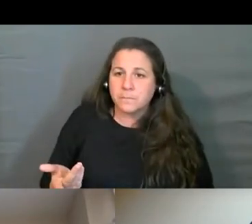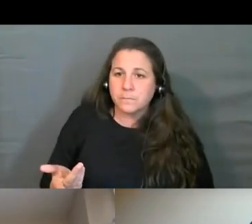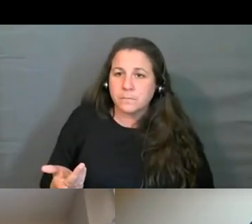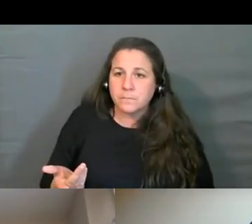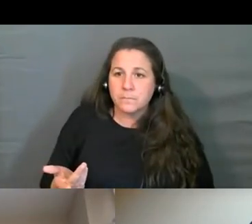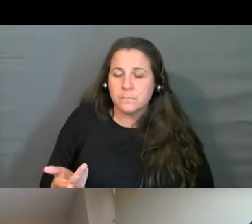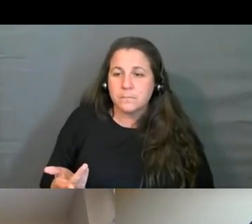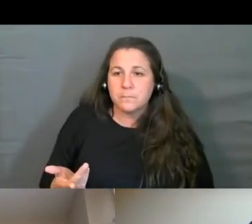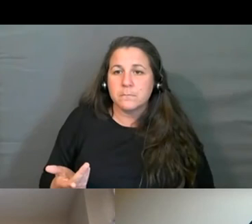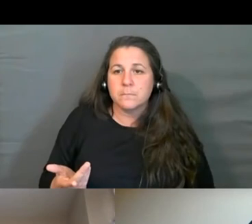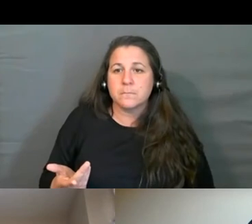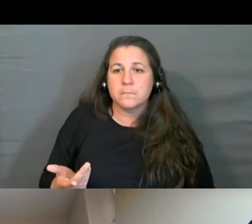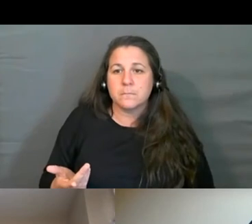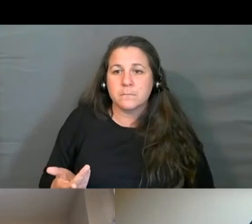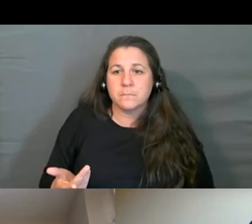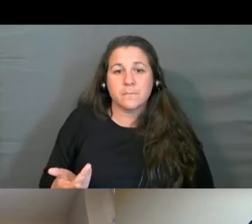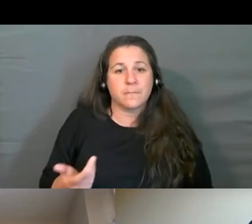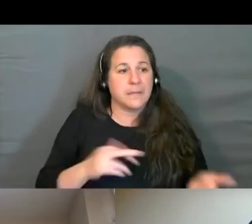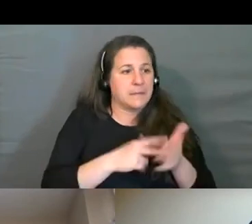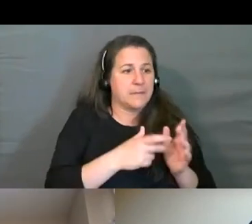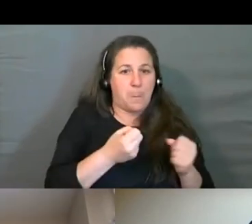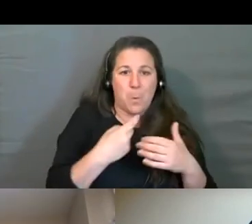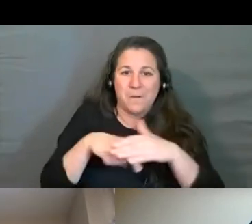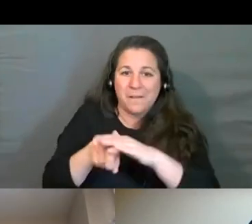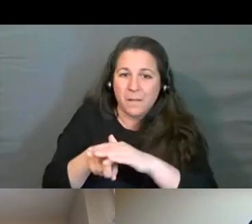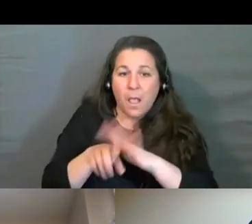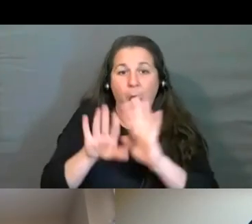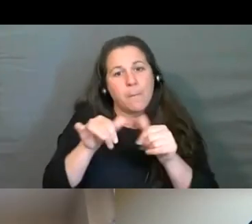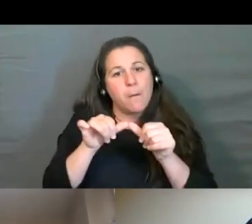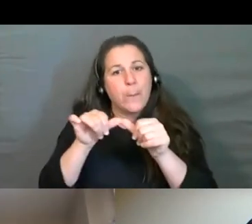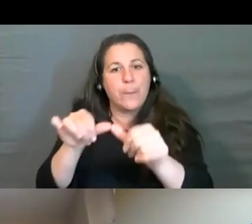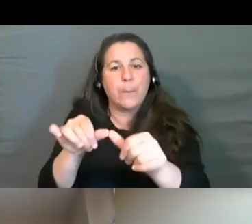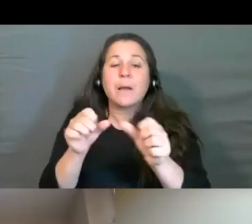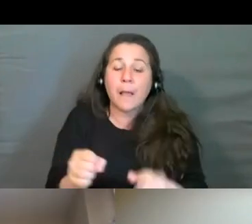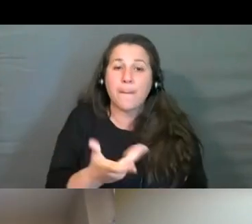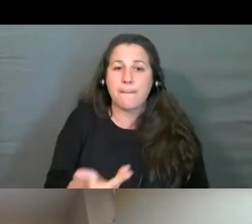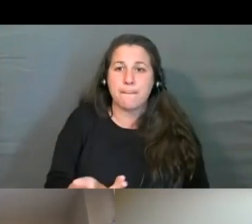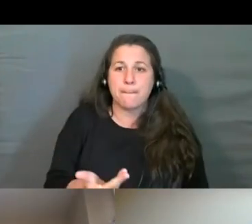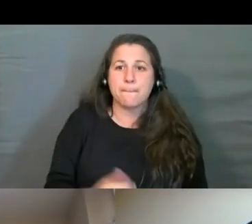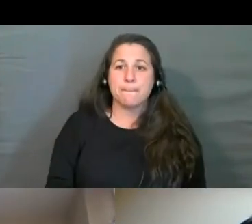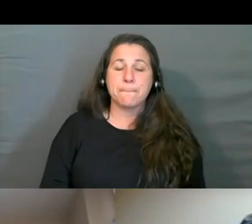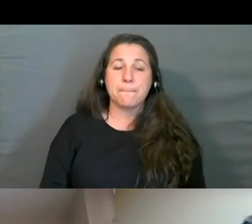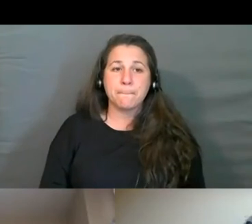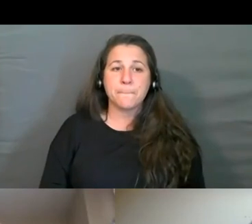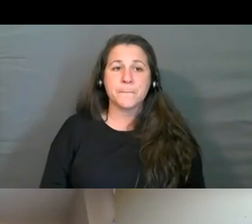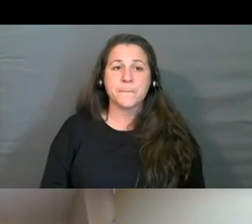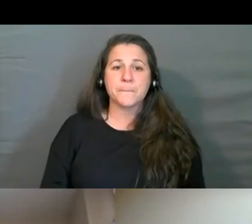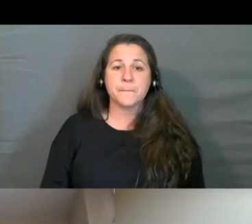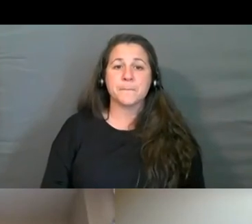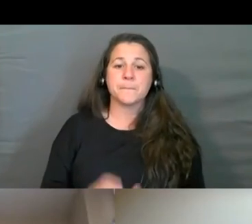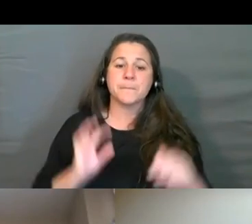situation de handicap, tant pour intégrer l'emploi que pour s'y maintenir à plus long terme, puis garder les gens dans l'emploi. Très